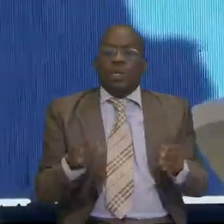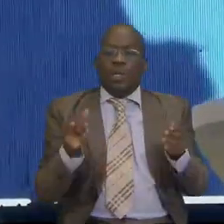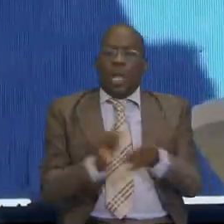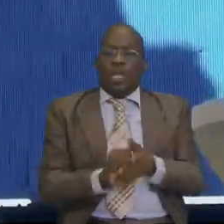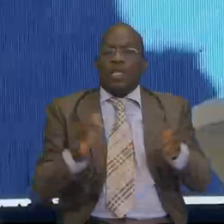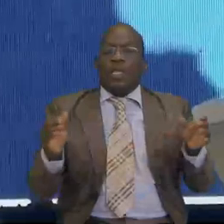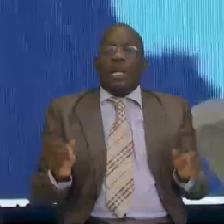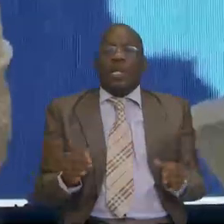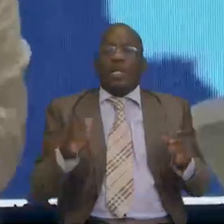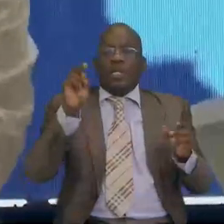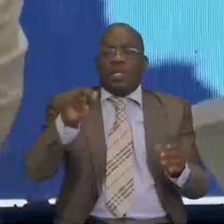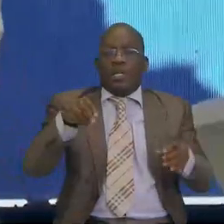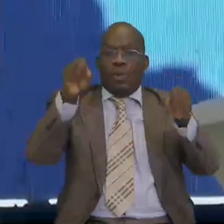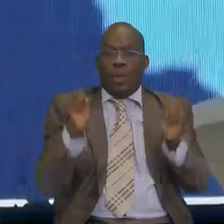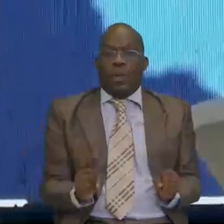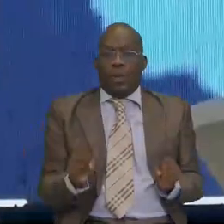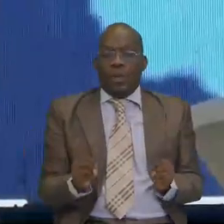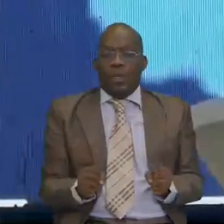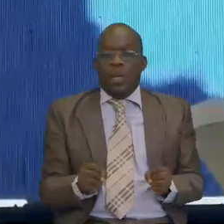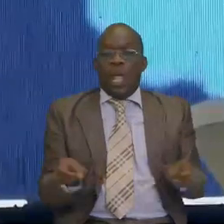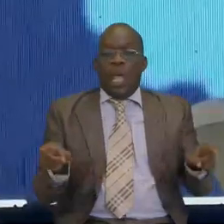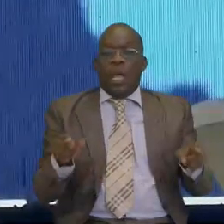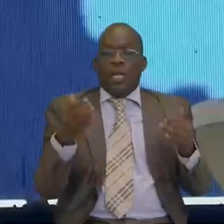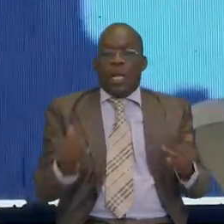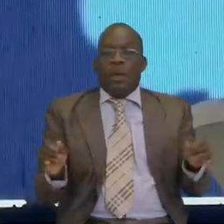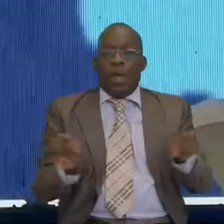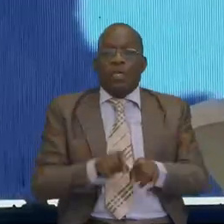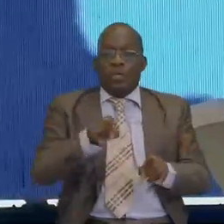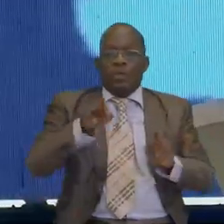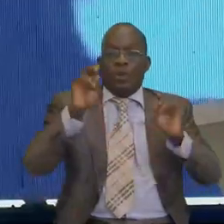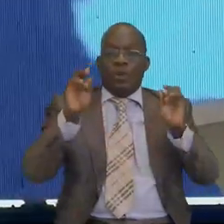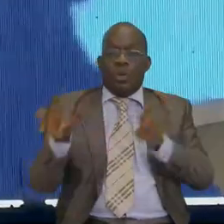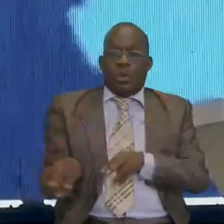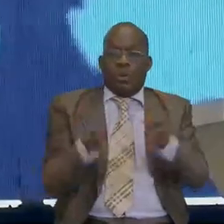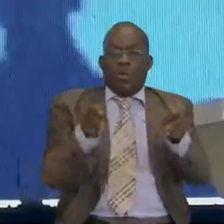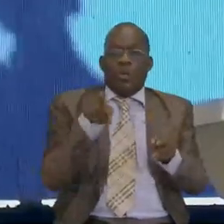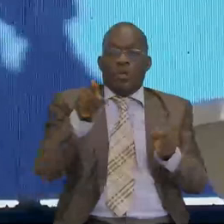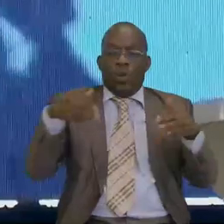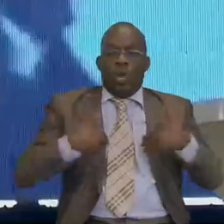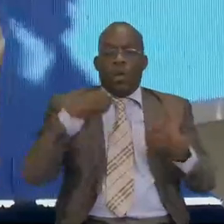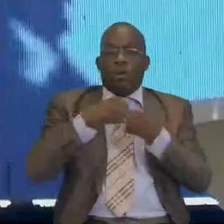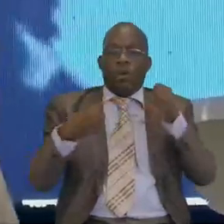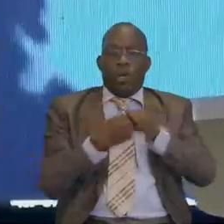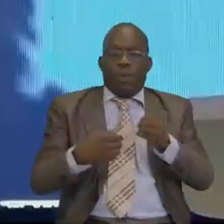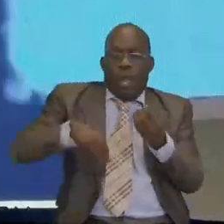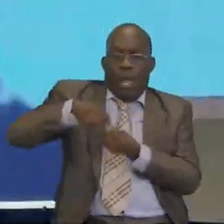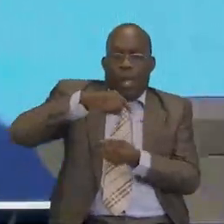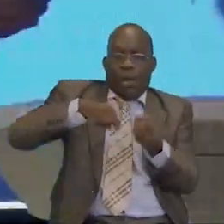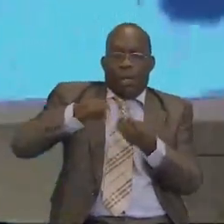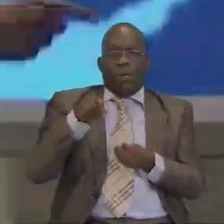Il faut la puissance. Et maintenant, comme tu avances et tu as des montagnes autour de